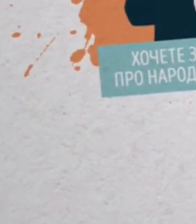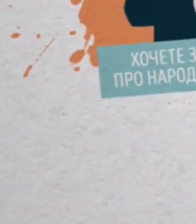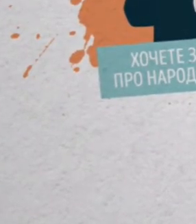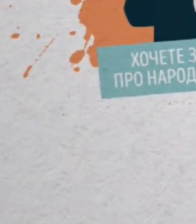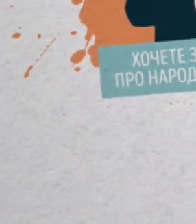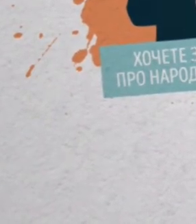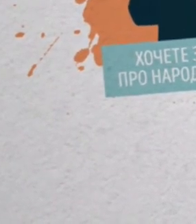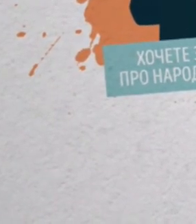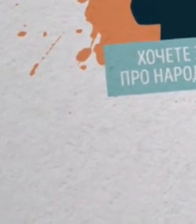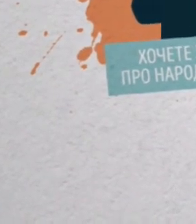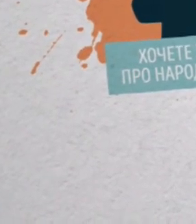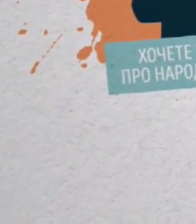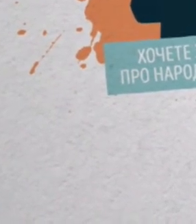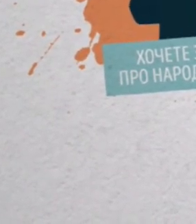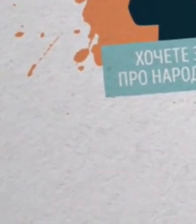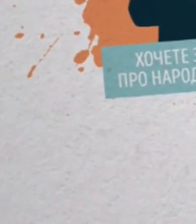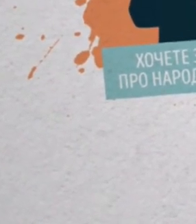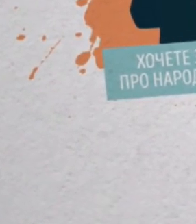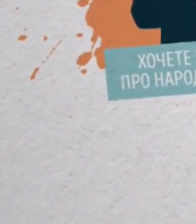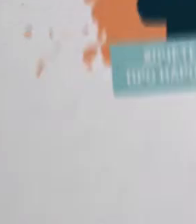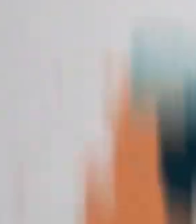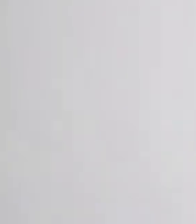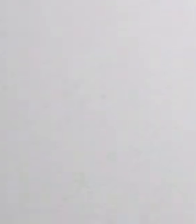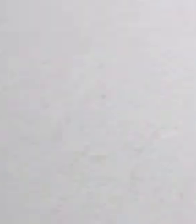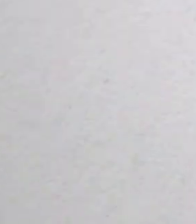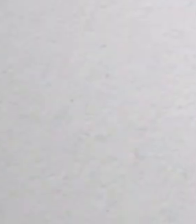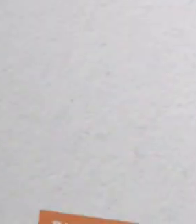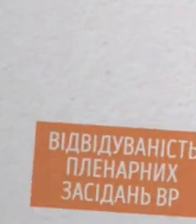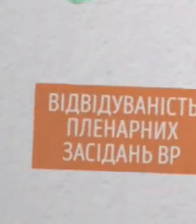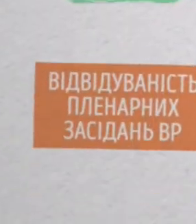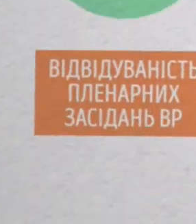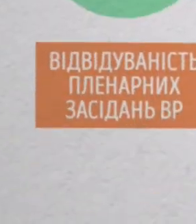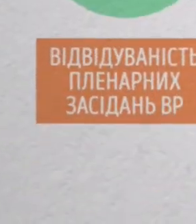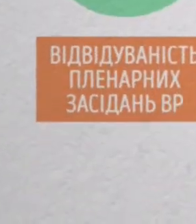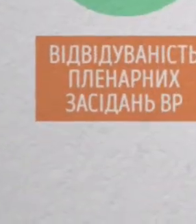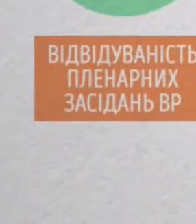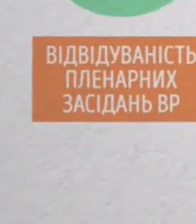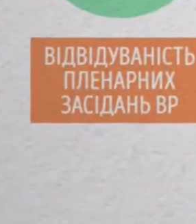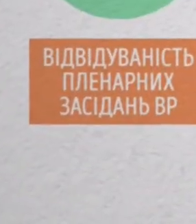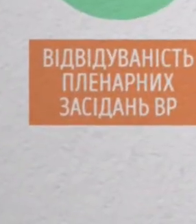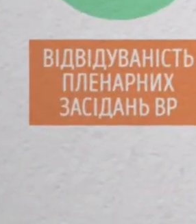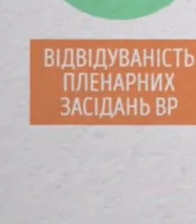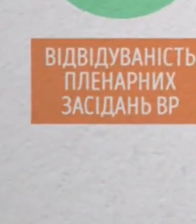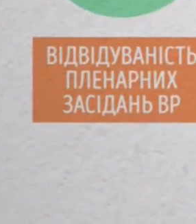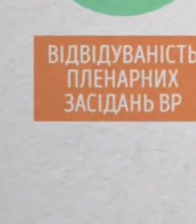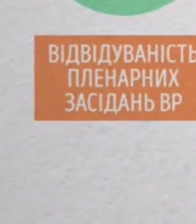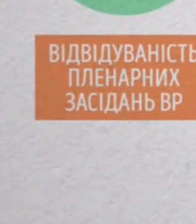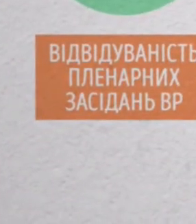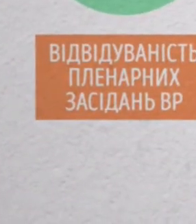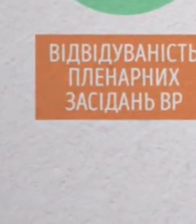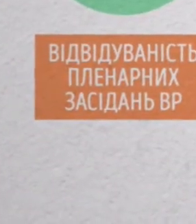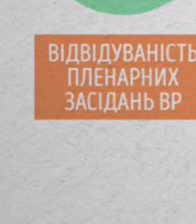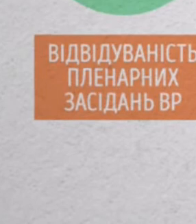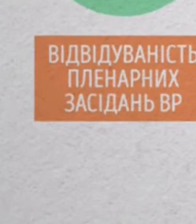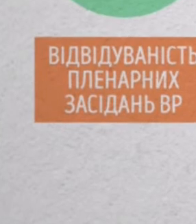Ради України ви можете знайти таку інформацію. Відвідуваність пленарних засідань Верховної Ради. Голосування